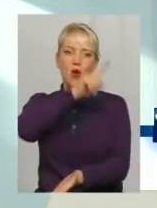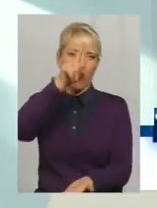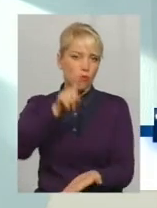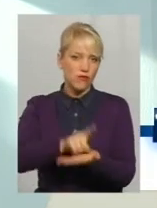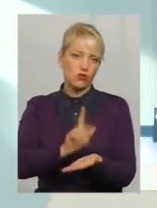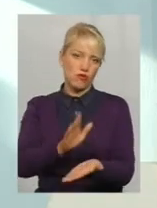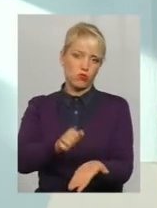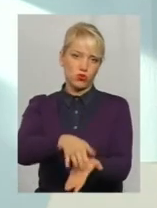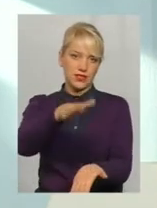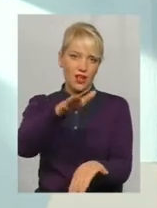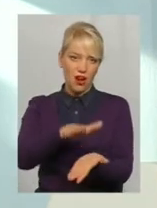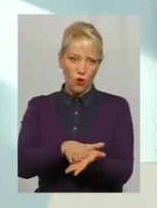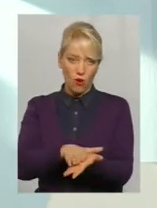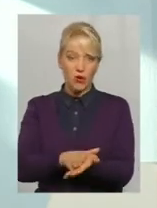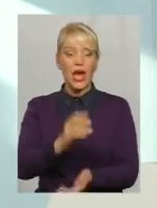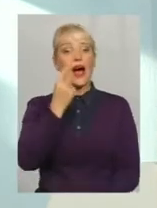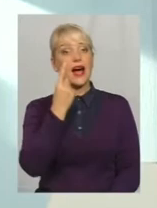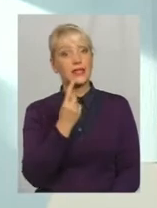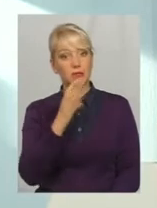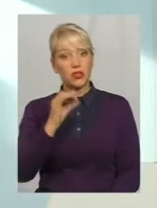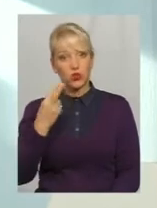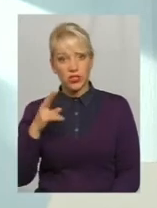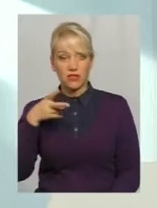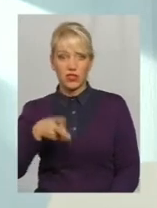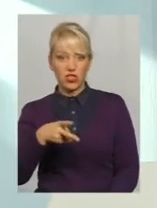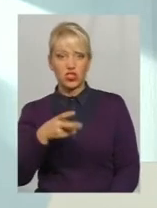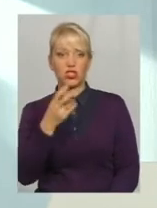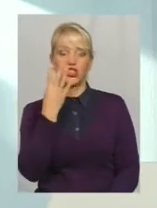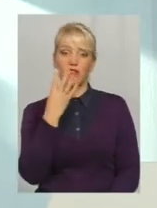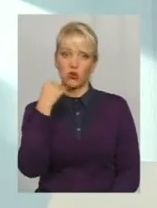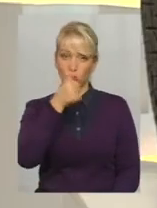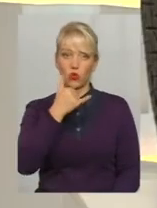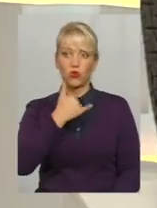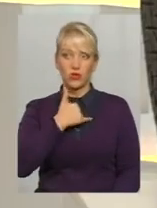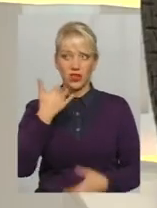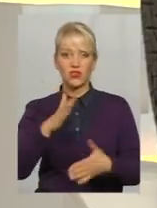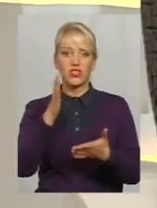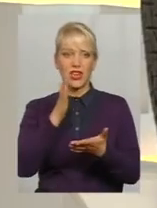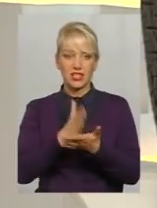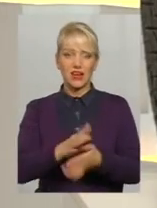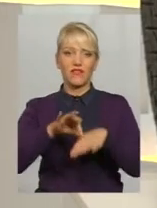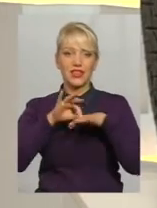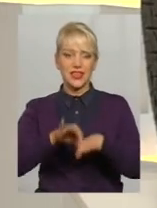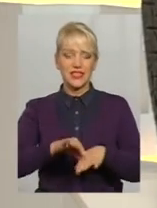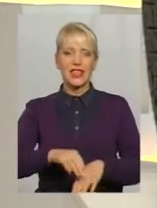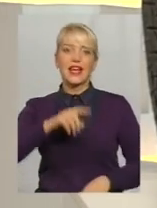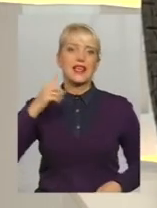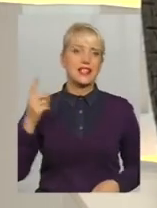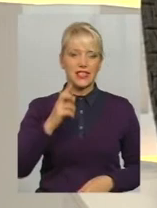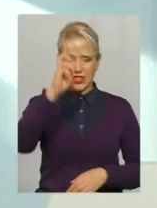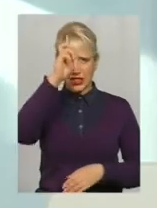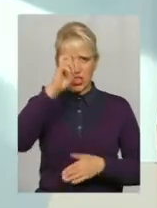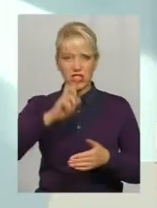буде зарахований. А з 1 січня 2004 року у нас вже ведеться єдиний державний